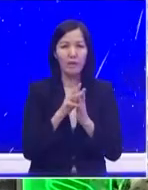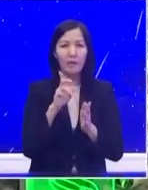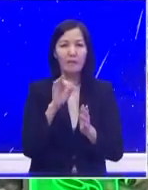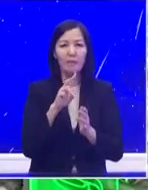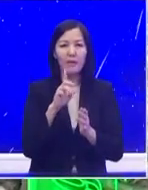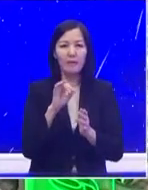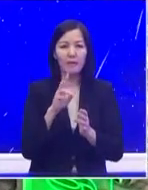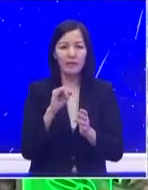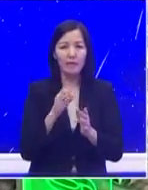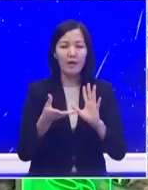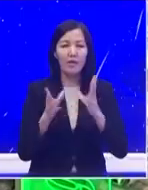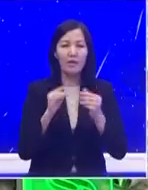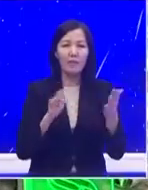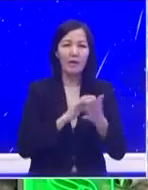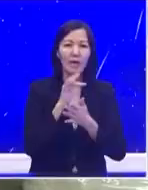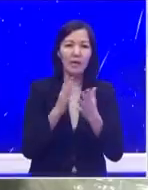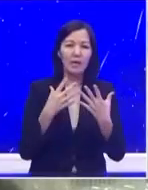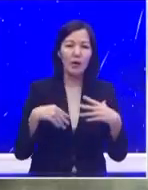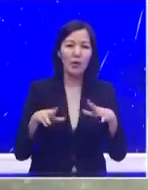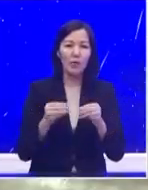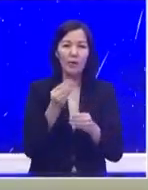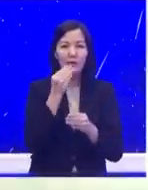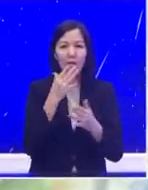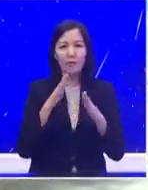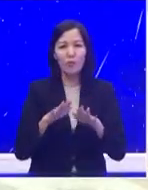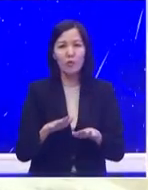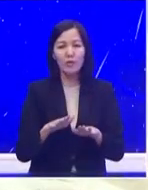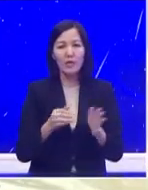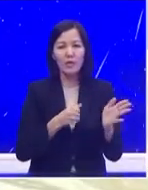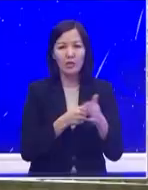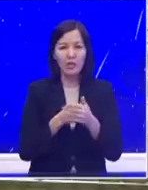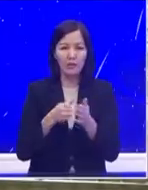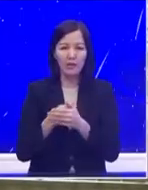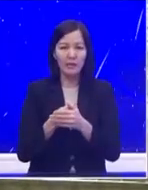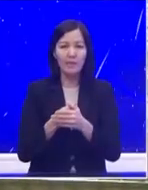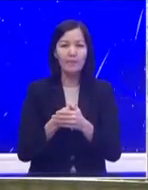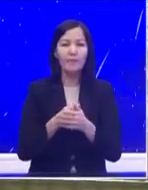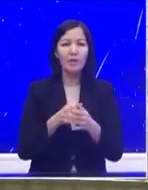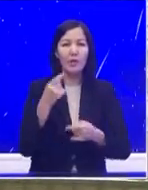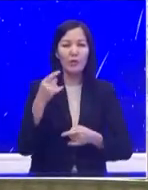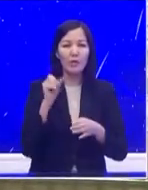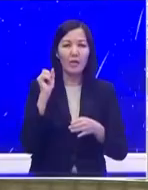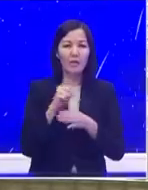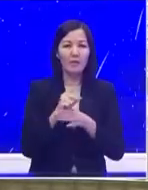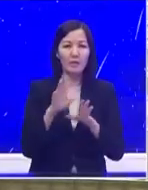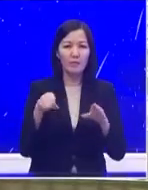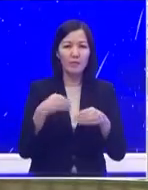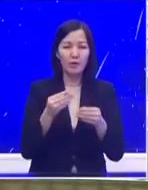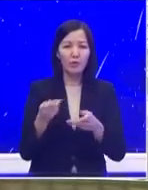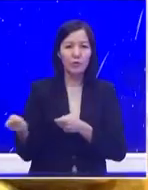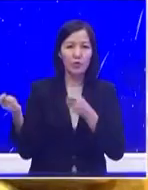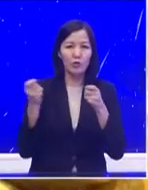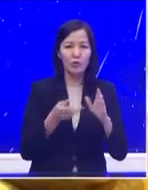дейді Ерлан Бекмырзаев. Жалпы шаһарда қоғамдық тамақтану орындары да жабылады. Олар онлайн тапсырыс берумен